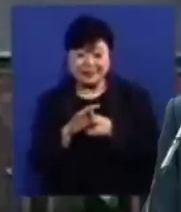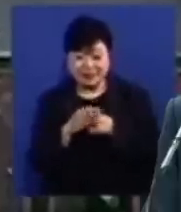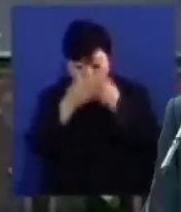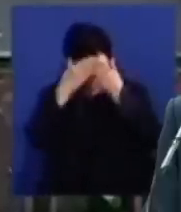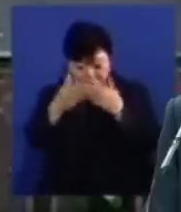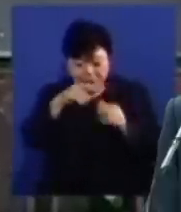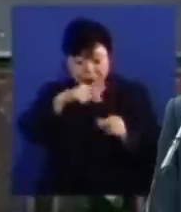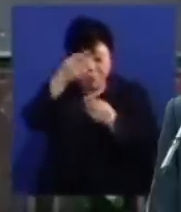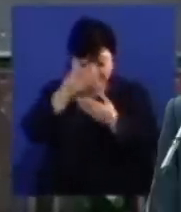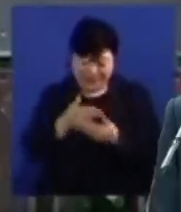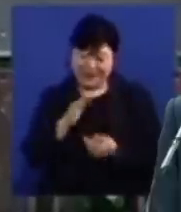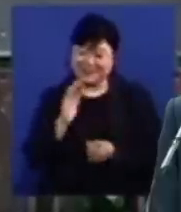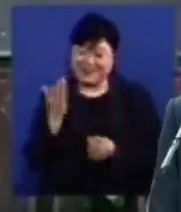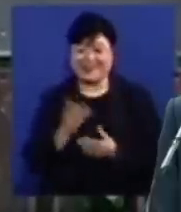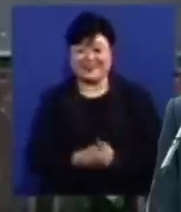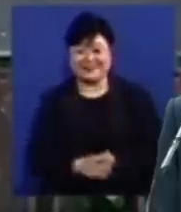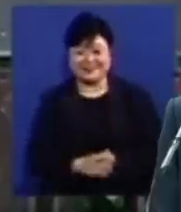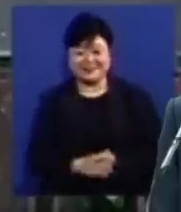공짜로 구원을 받는다.